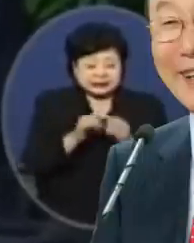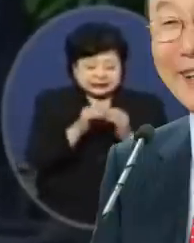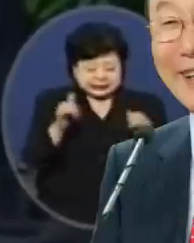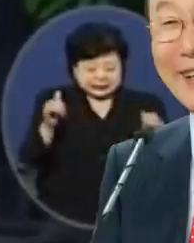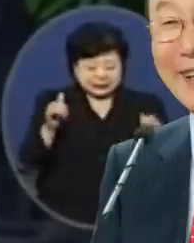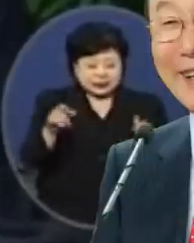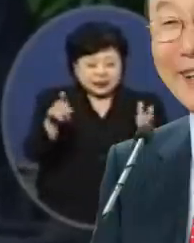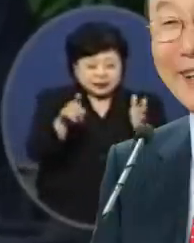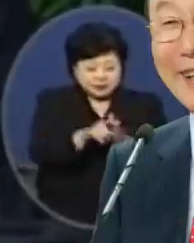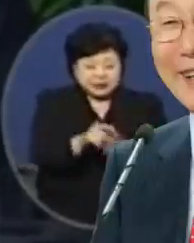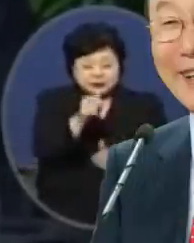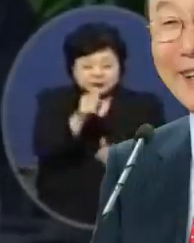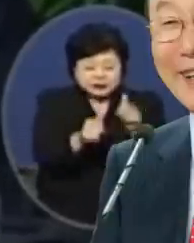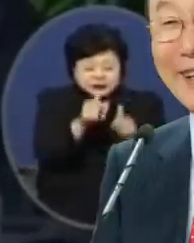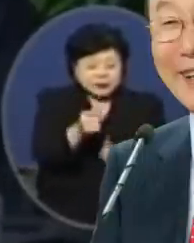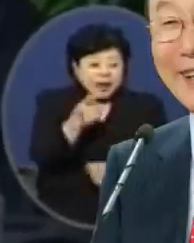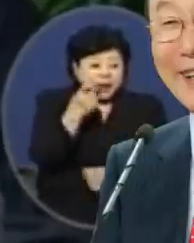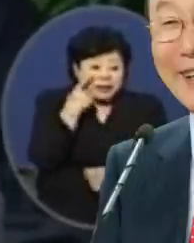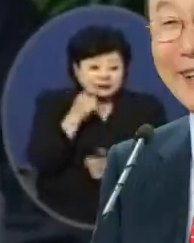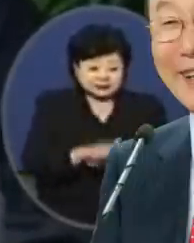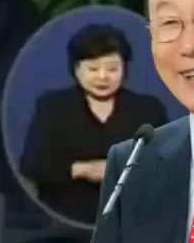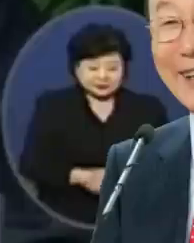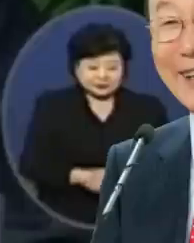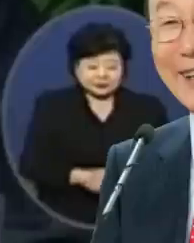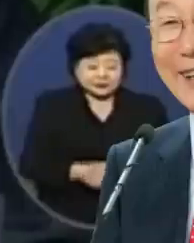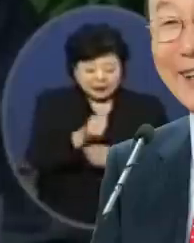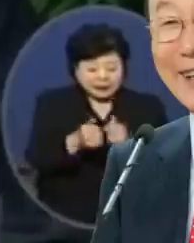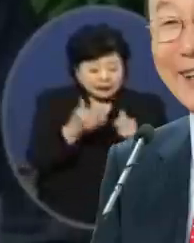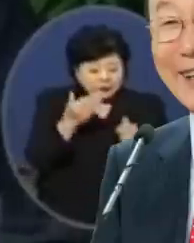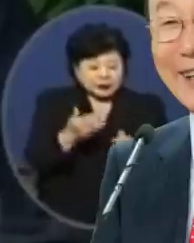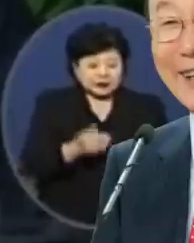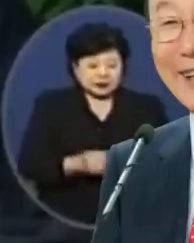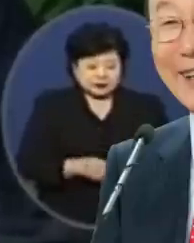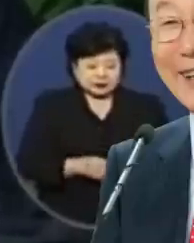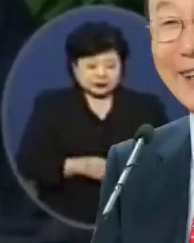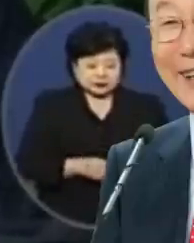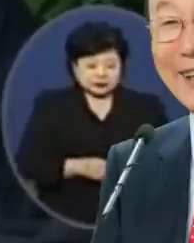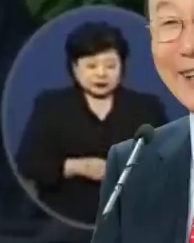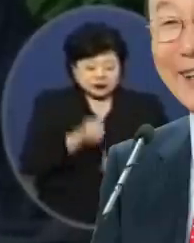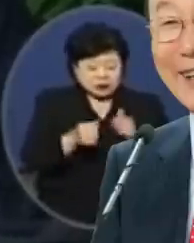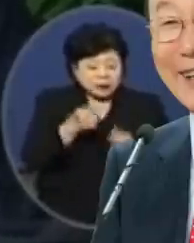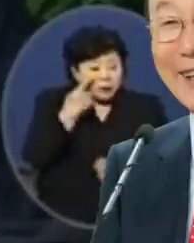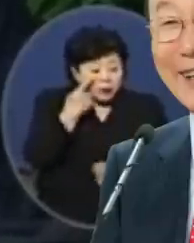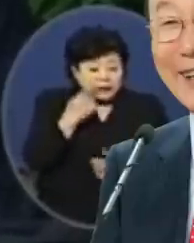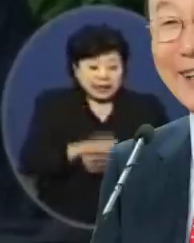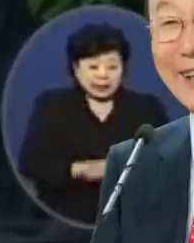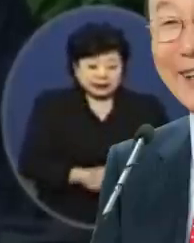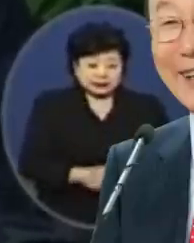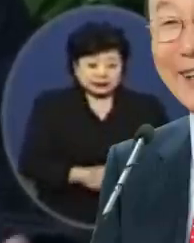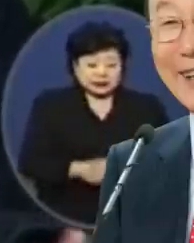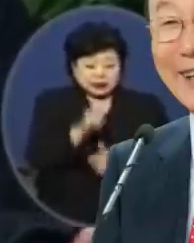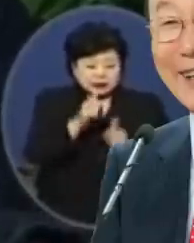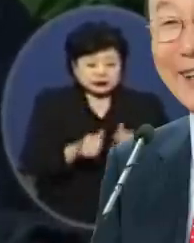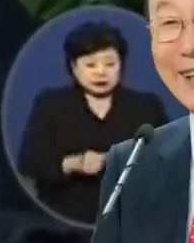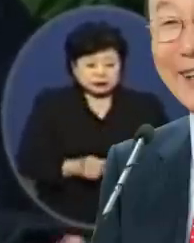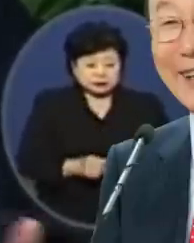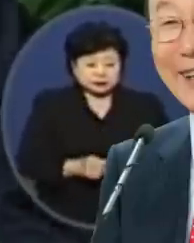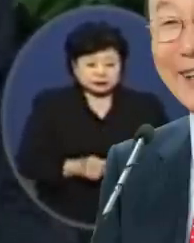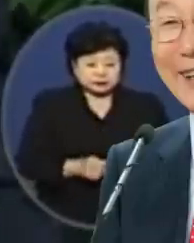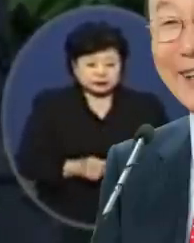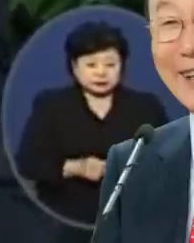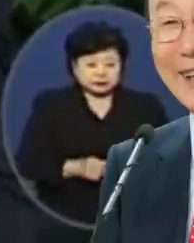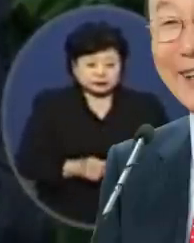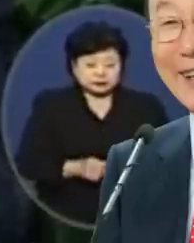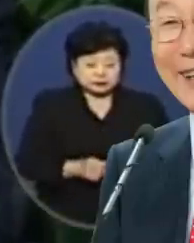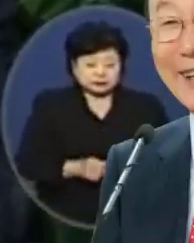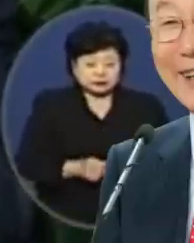사람들에게 믿음을 시험해 보았다는 것입니다. 하나님은 꼭 여러분에게 시험을 해 보십니다. 시험 안 해본 것 같지요? 여러분